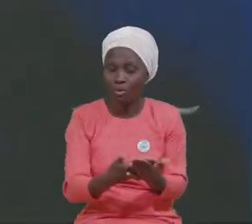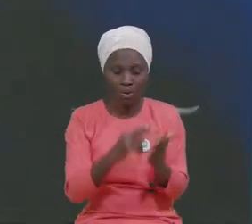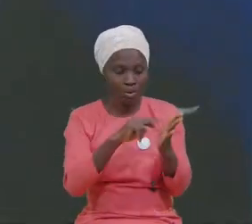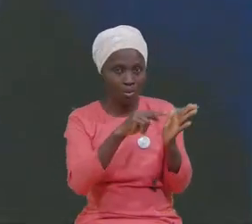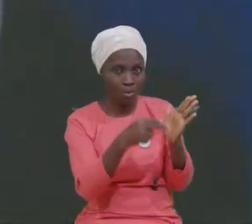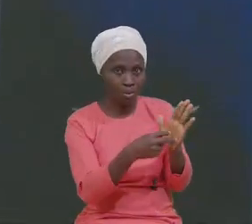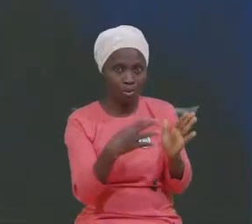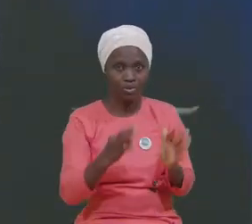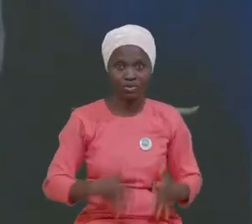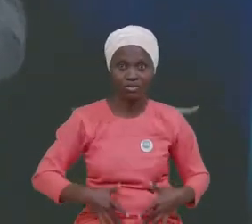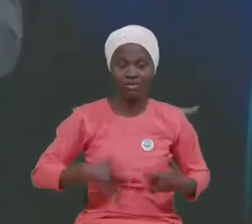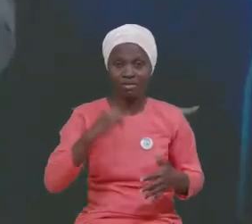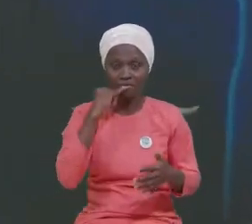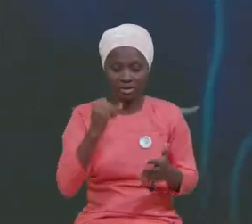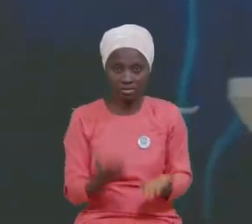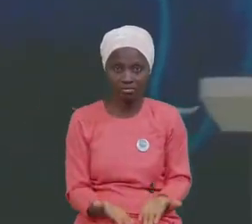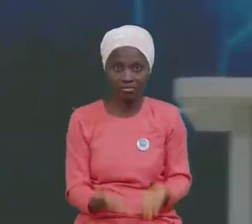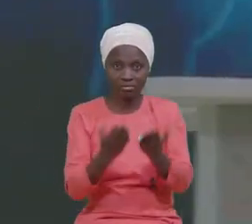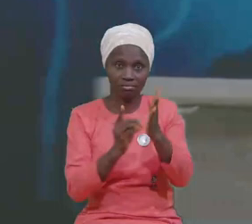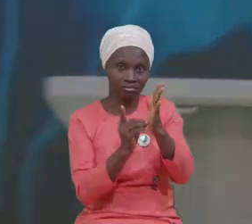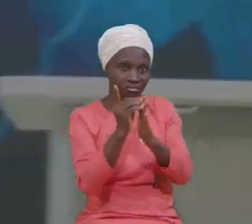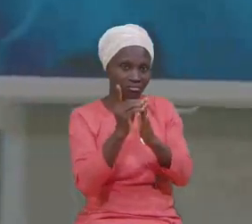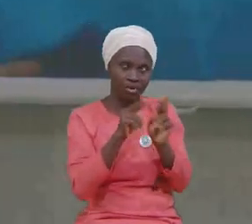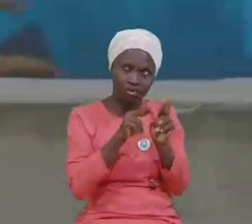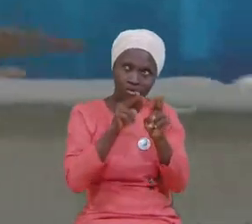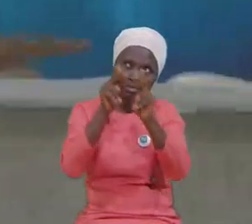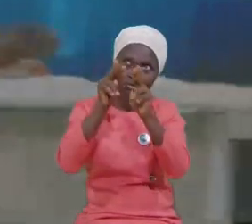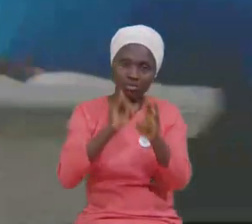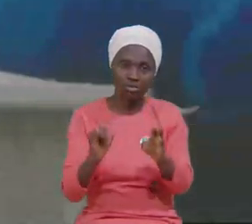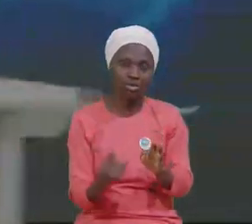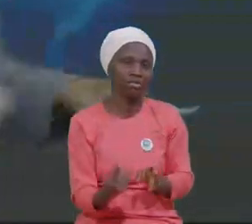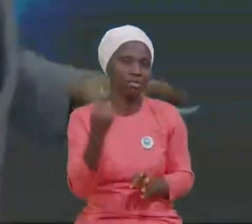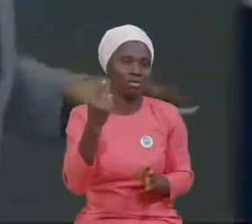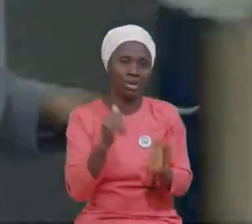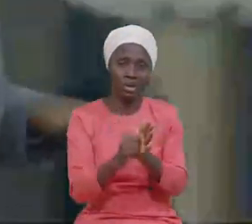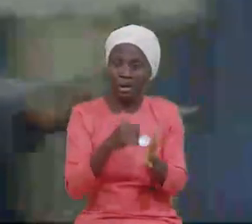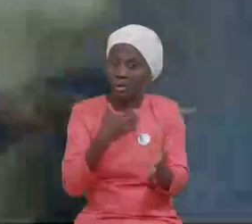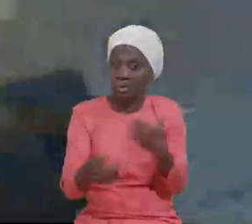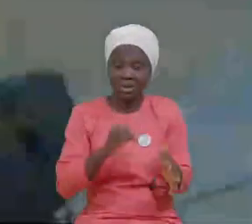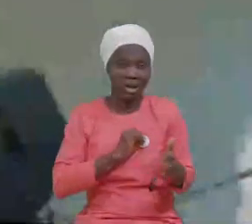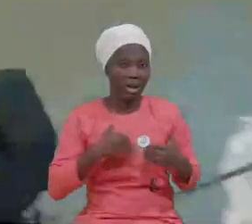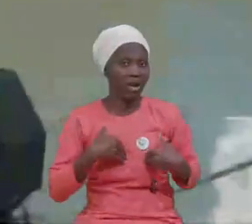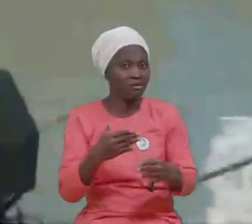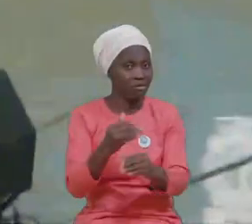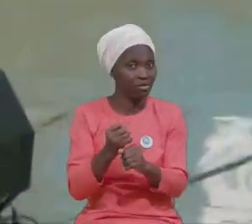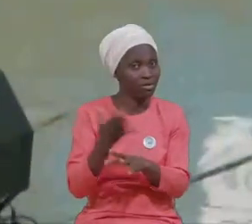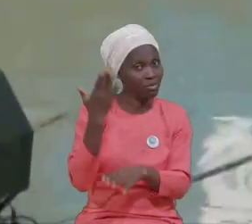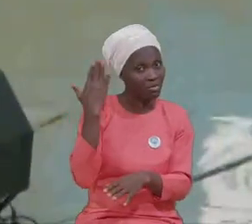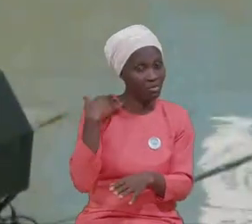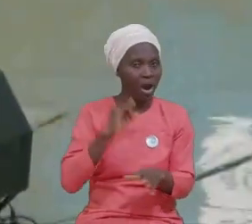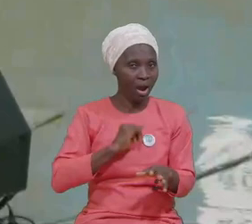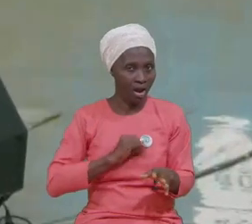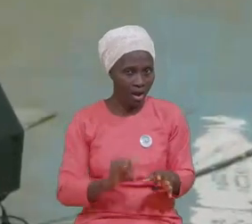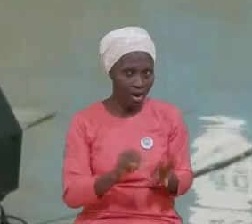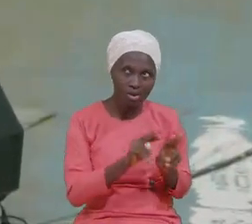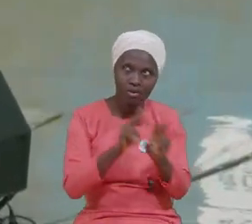tout son esprit, c'est un esprit d'élévation. Les yeux levés, quel que soit ce que j'ai eu aujourd'hui, je regarde toujours